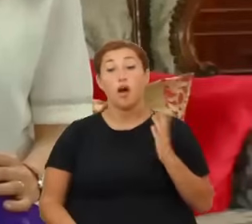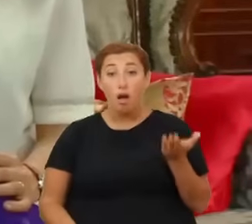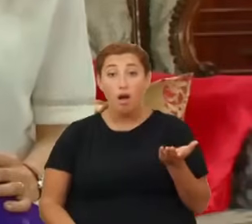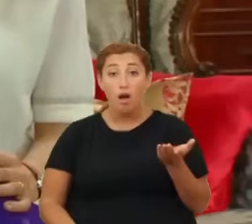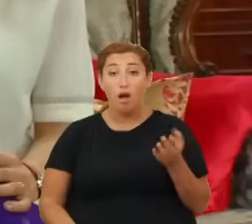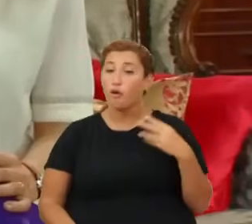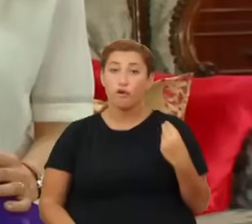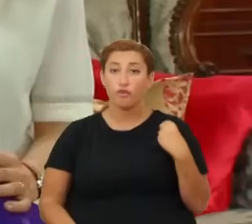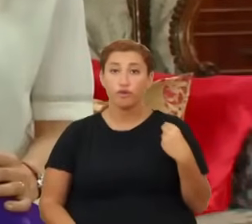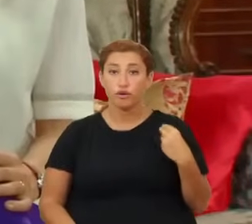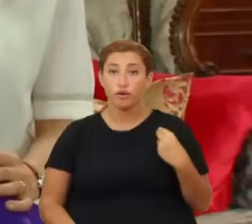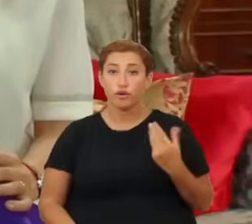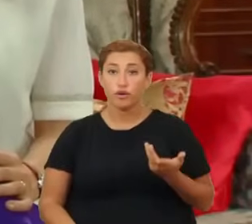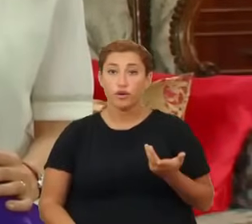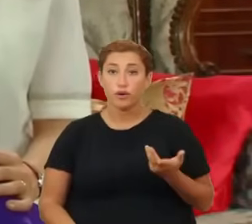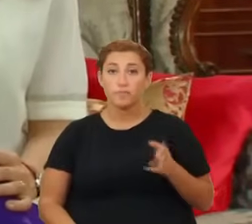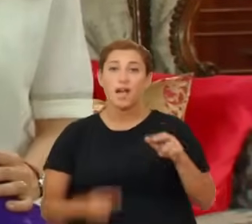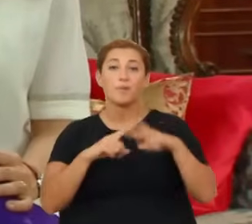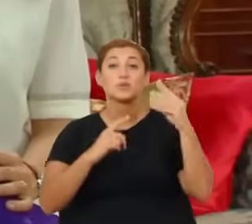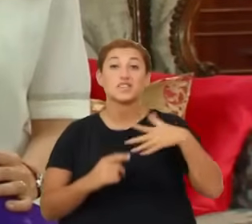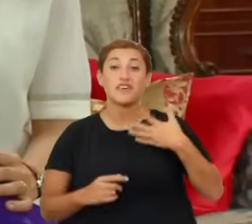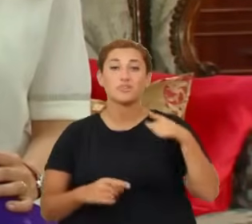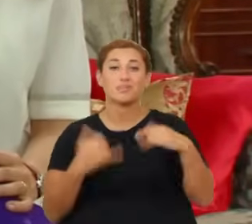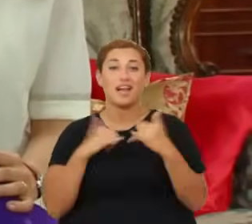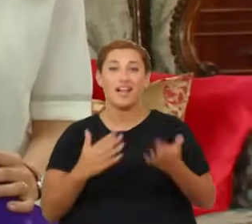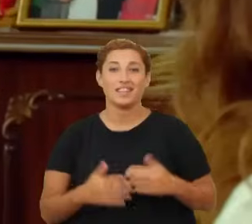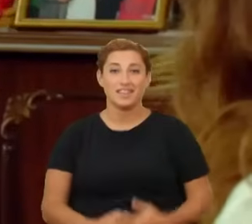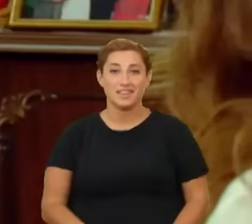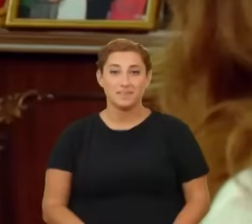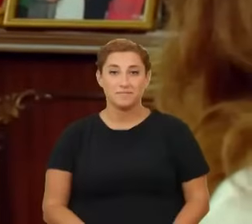Aa iyi iyi. Ahmet çok sevinecek bu tatile.